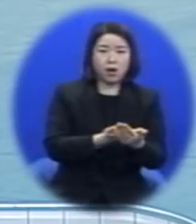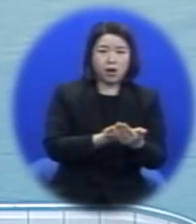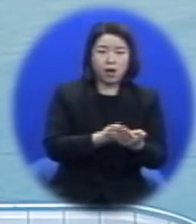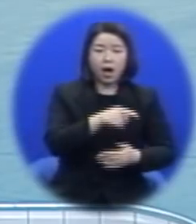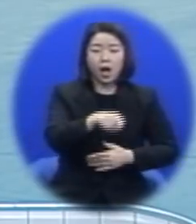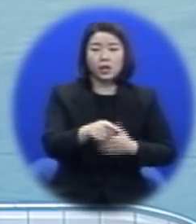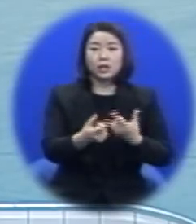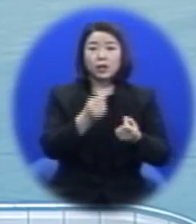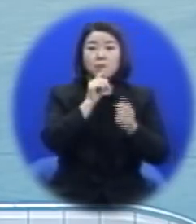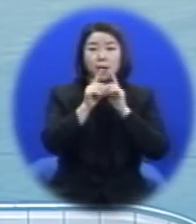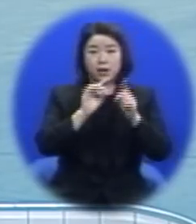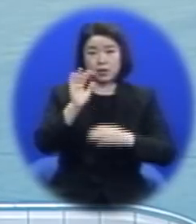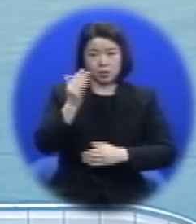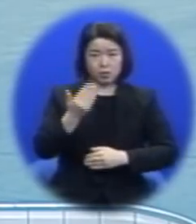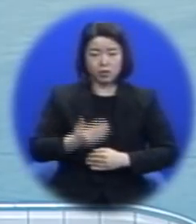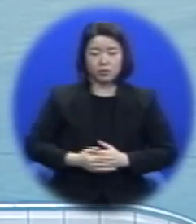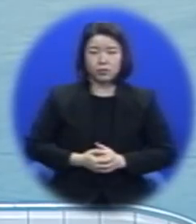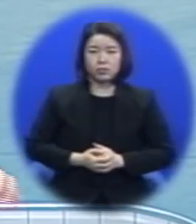말하게 된다는 겁니다.